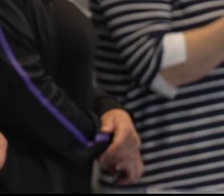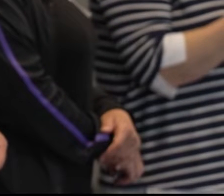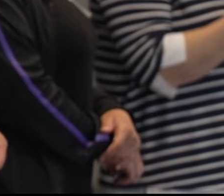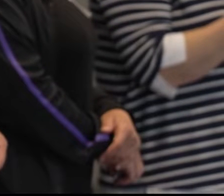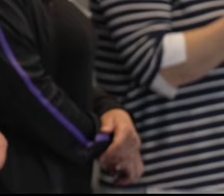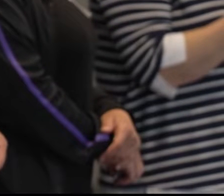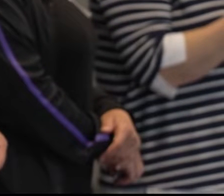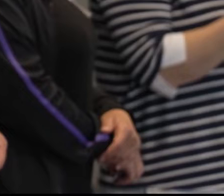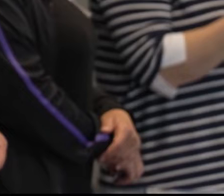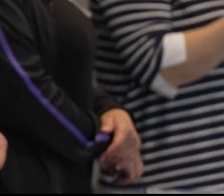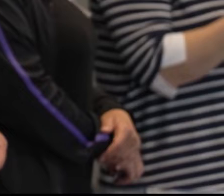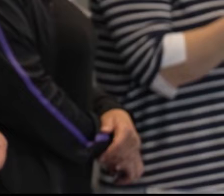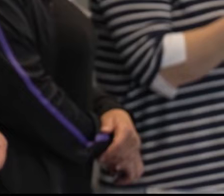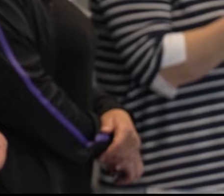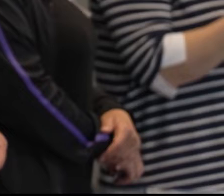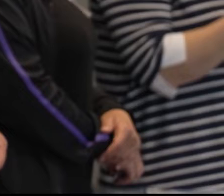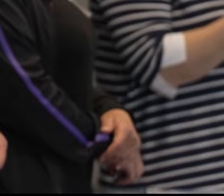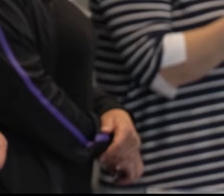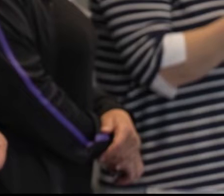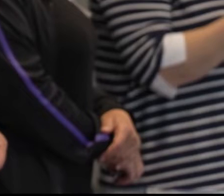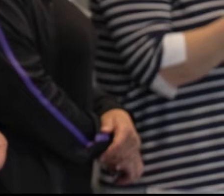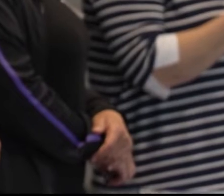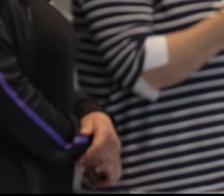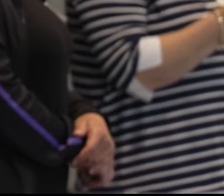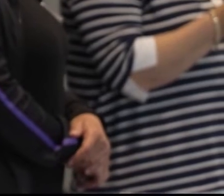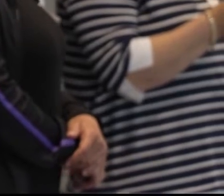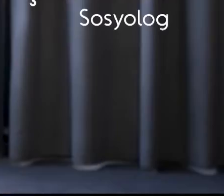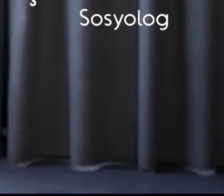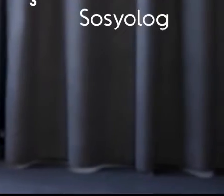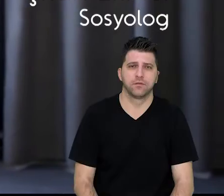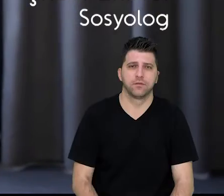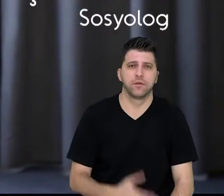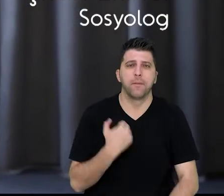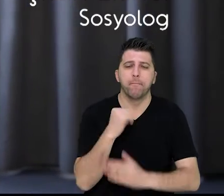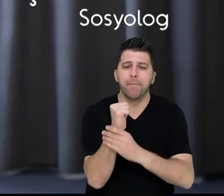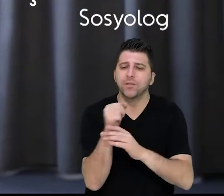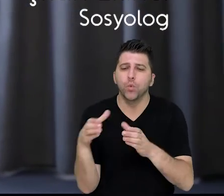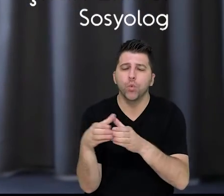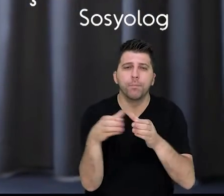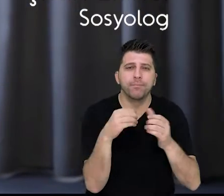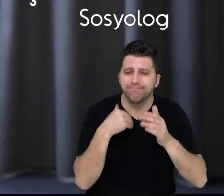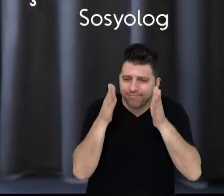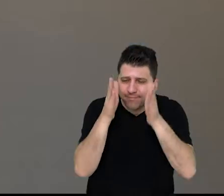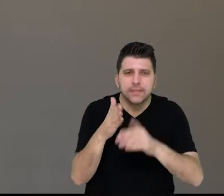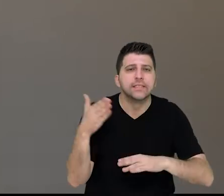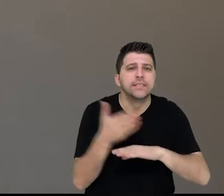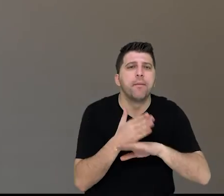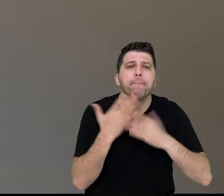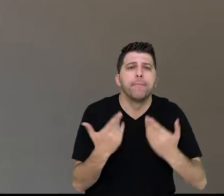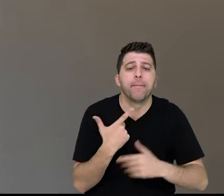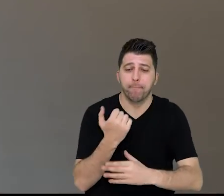kağıtlar seçti silahın Ekinci sosyalog özellikle meslek örgütlerine odaklanmamızın sebebi Aslında